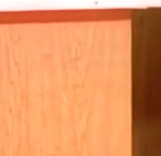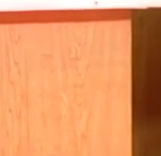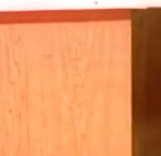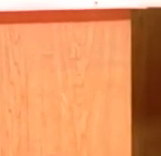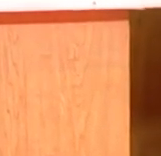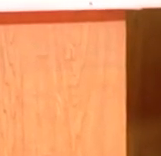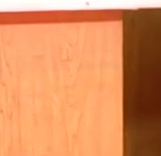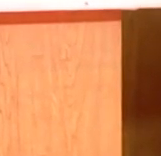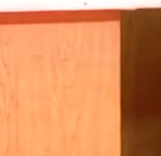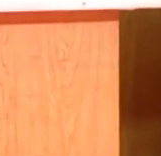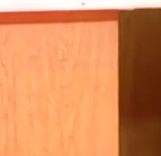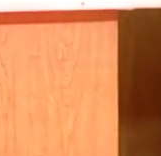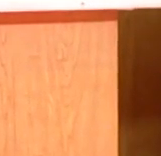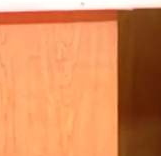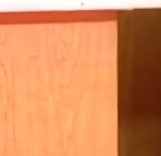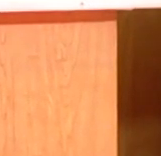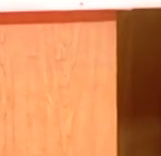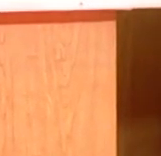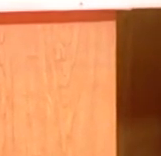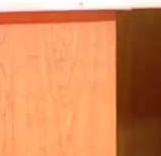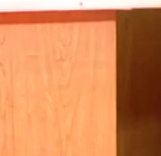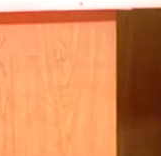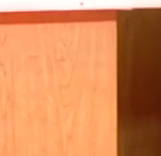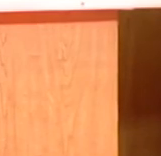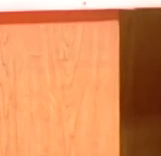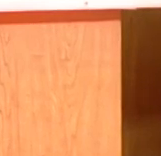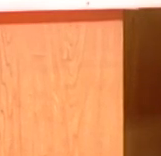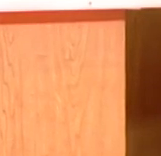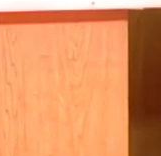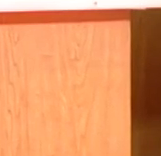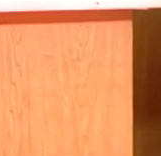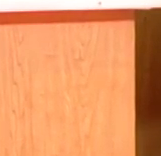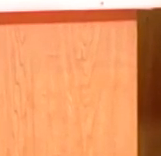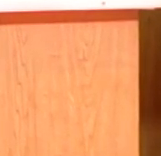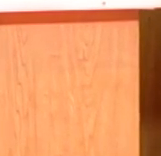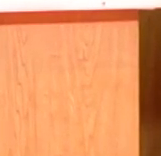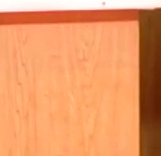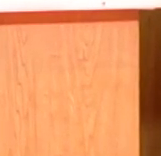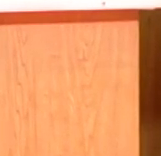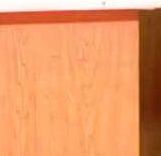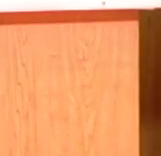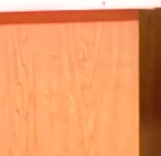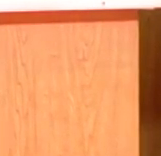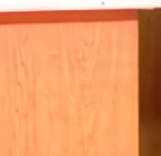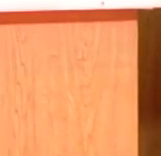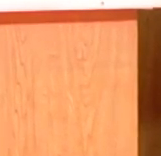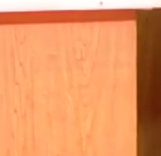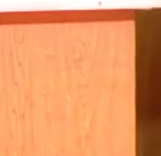I-click lang ang subscribe button. At sa mga kapuso abroad, maaari kaming masubaybayan